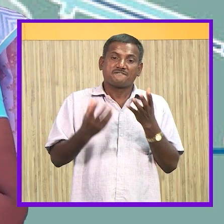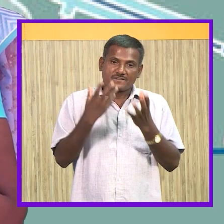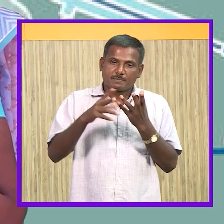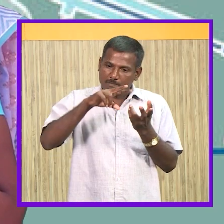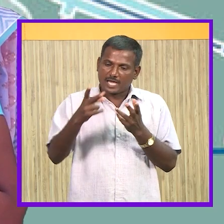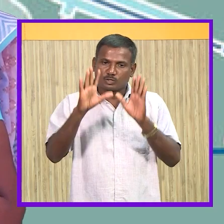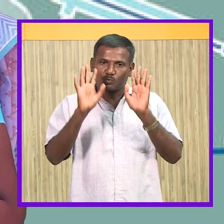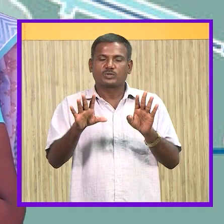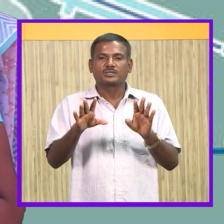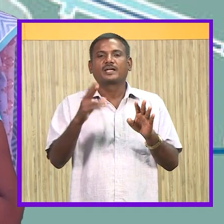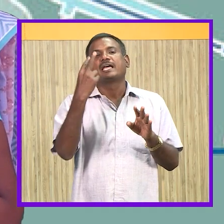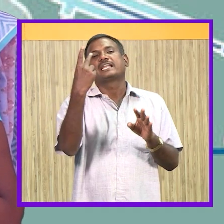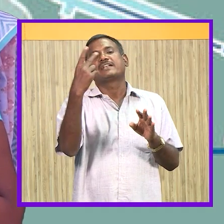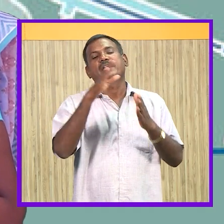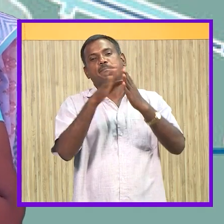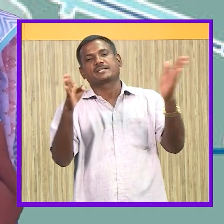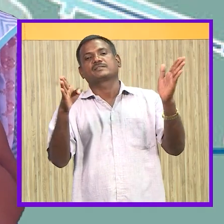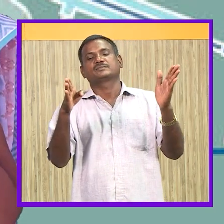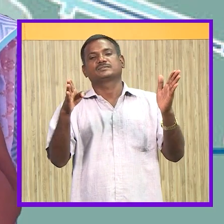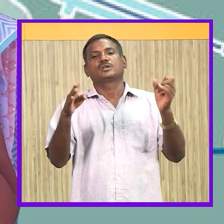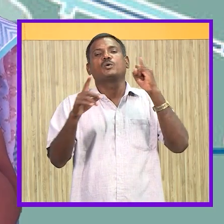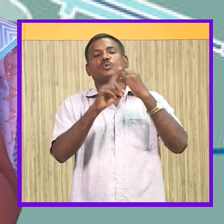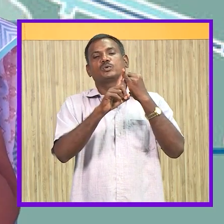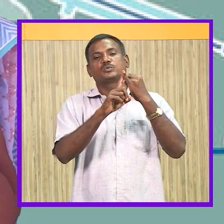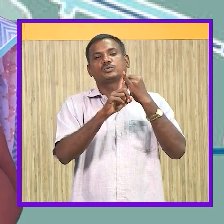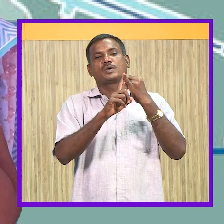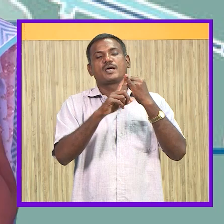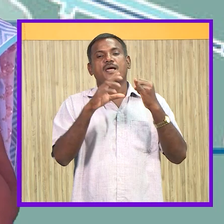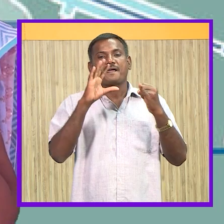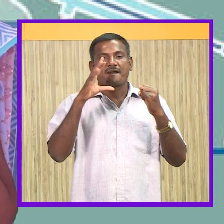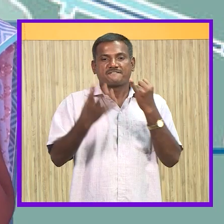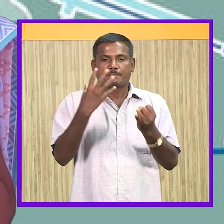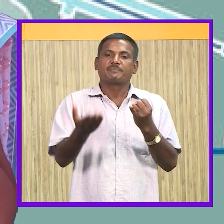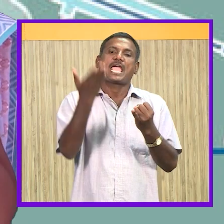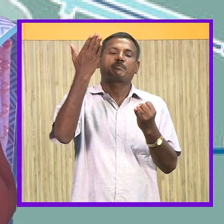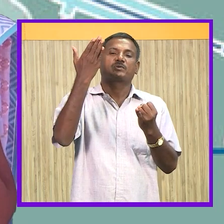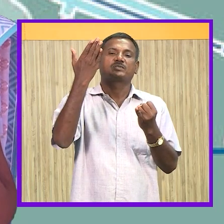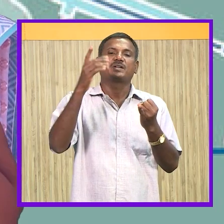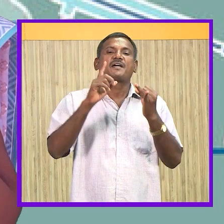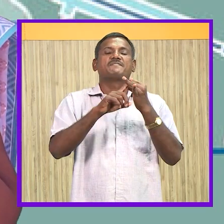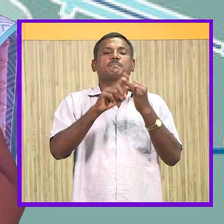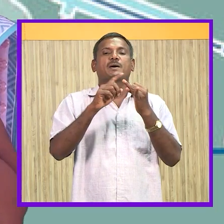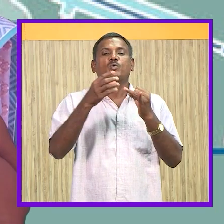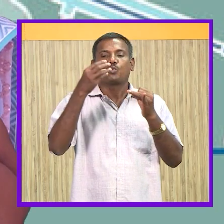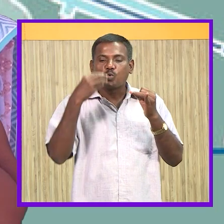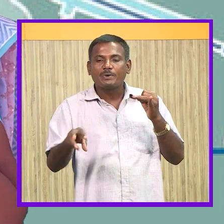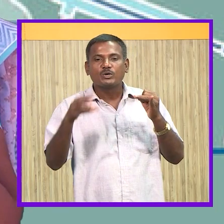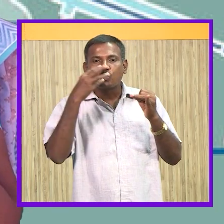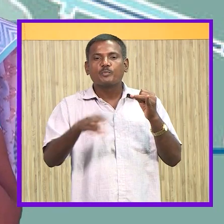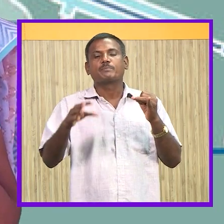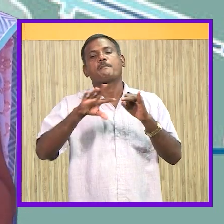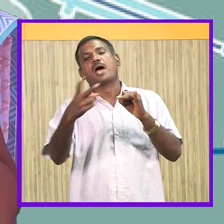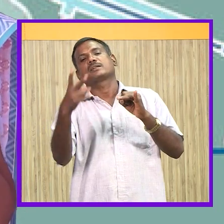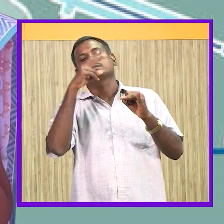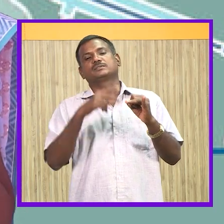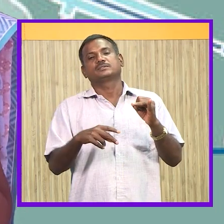மாற்றங்களை பொறுத்து இருவகையாக பிரிக்கலாம். ஒன்று வெப்ப ஏற்பு மாற்றம், இரண்டு வெப்ப உமிழ்